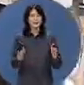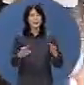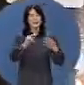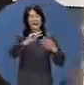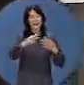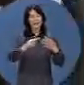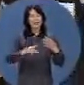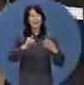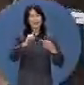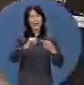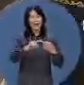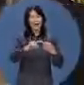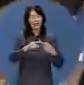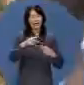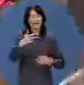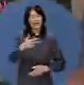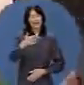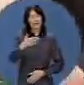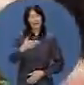です